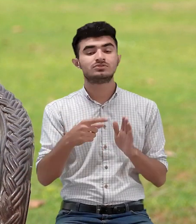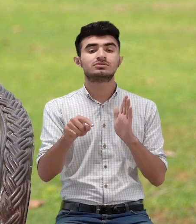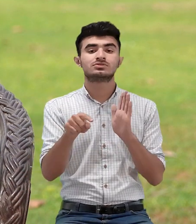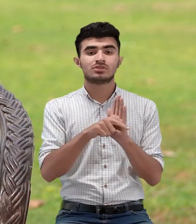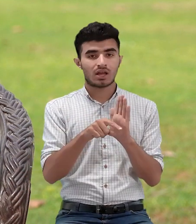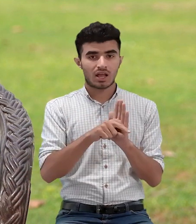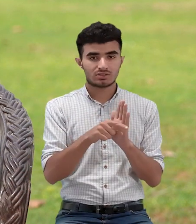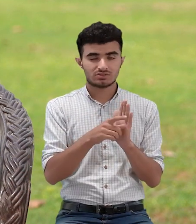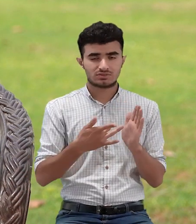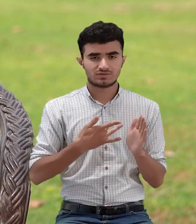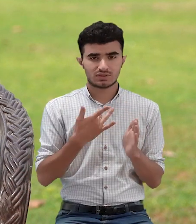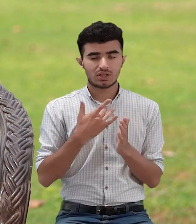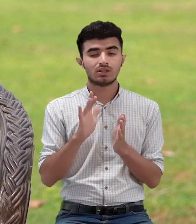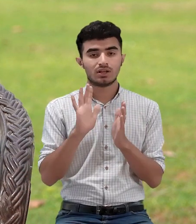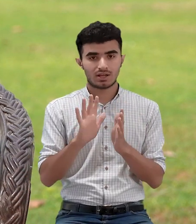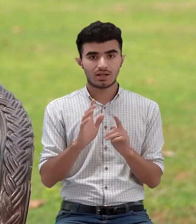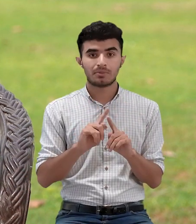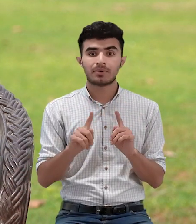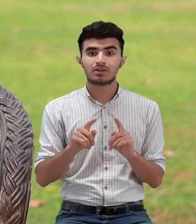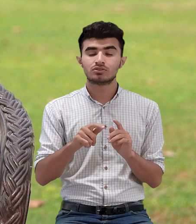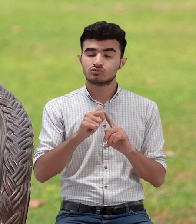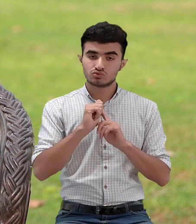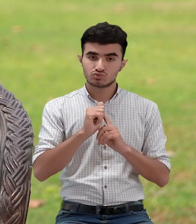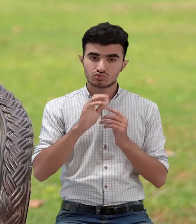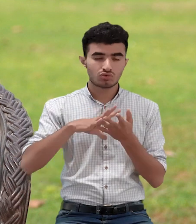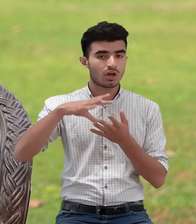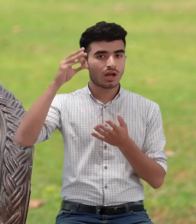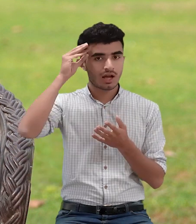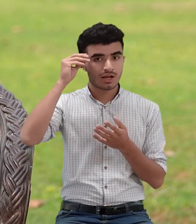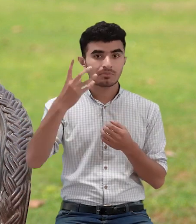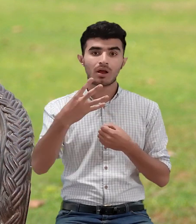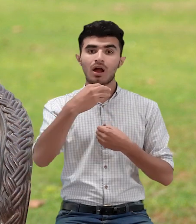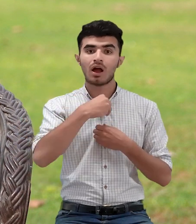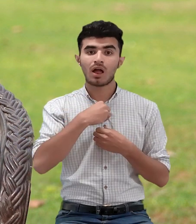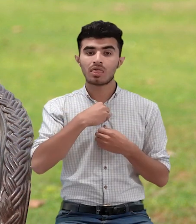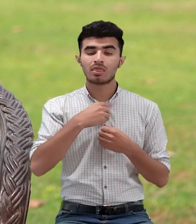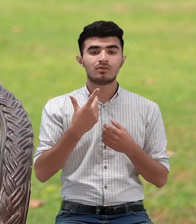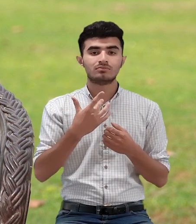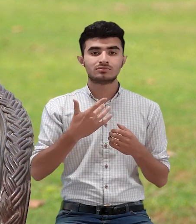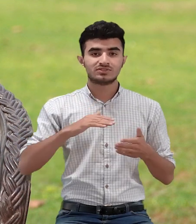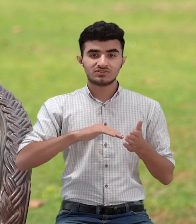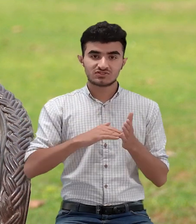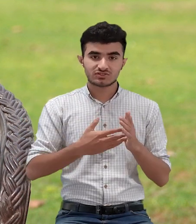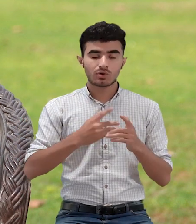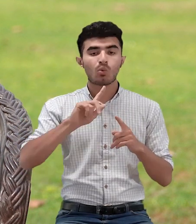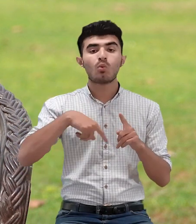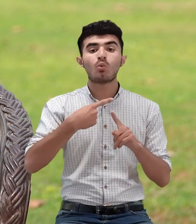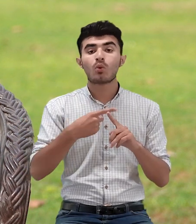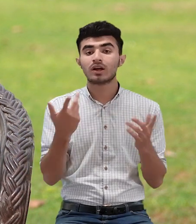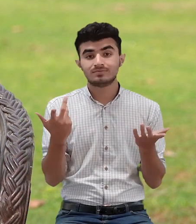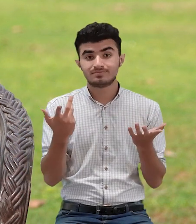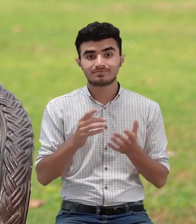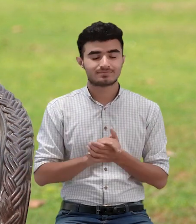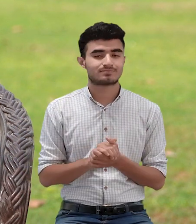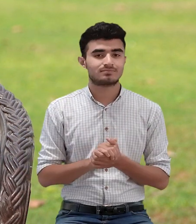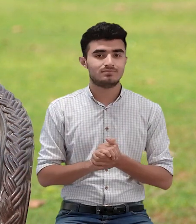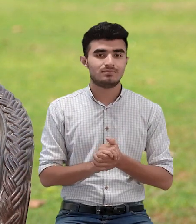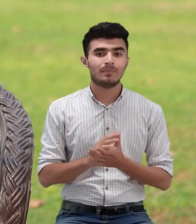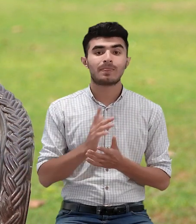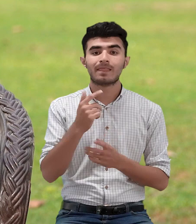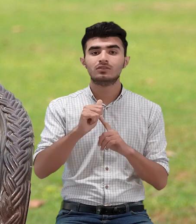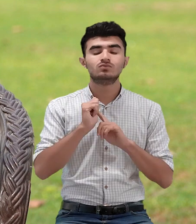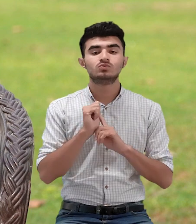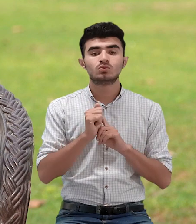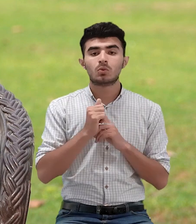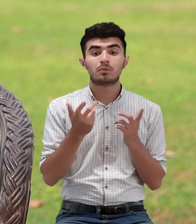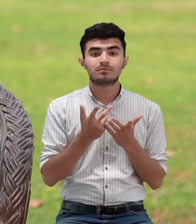नेगेटिव सेंस में लिया जाता है, तो उसको समझना ज़रूरी है कि वो हमारे अंदर पैदा क्यों होता है। सबसे बड़ी चीज़